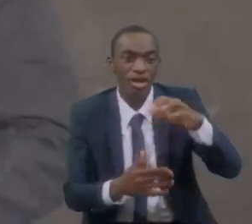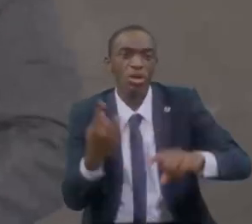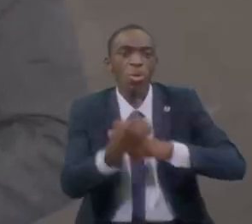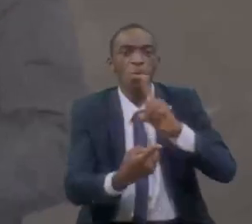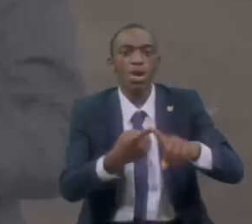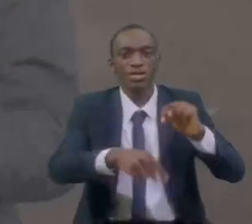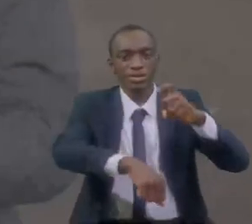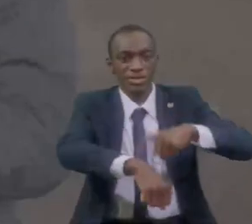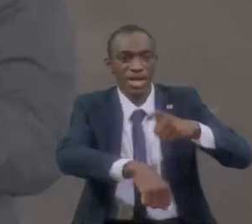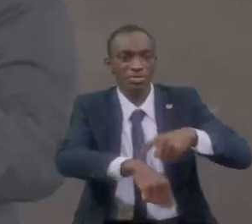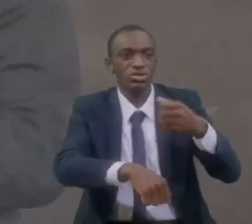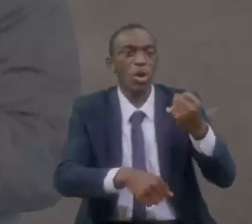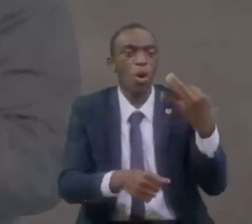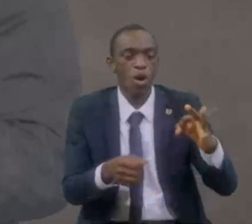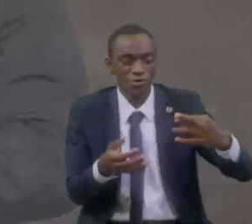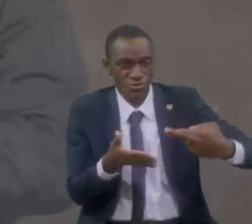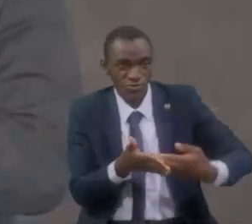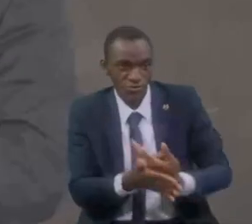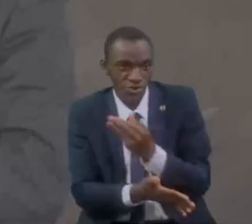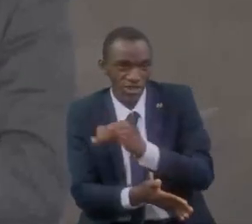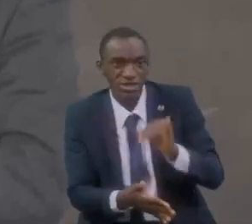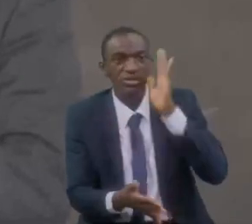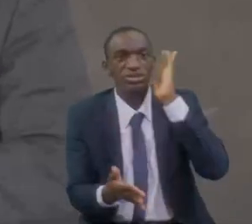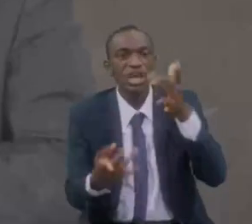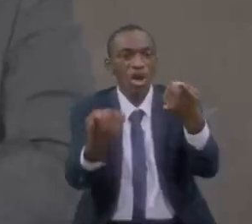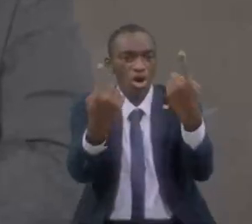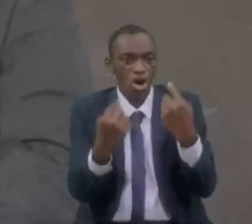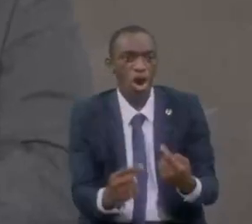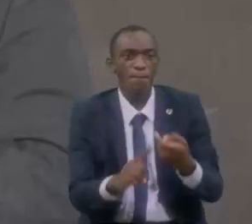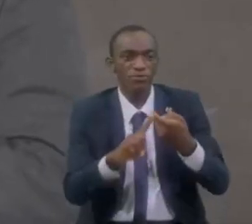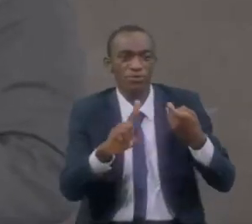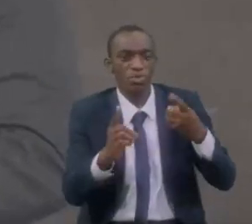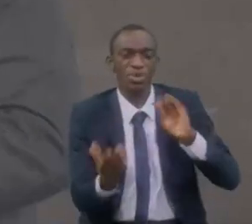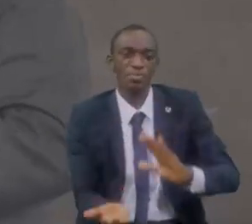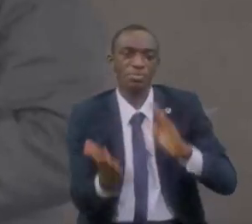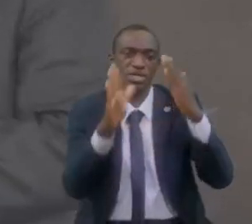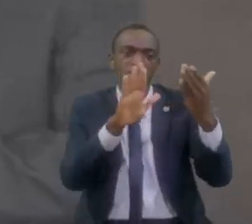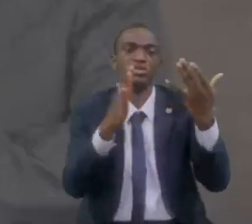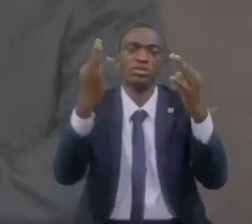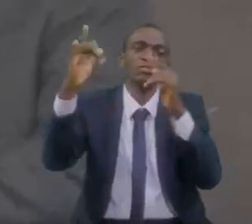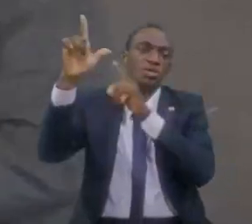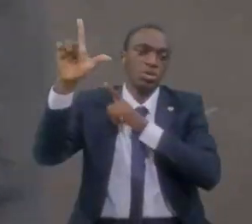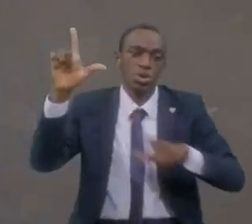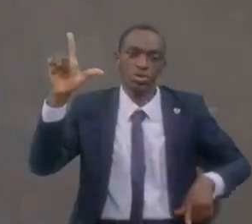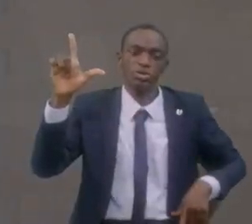Afin que des temps de rafraîchissement viennent de la part du Seigneur.